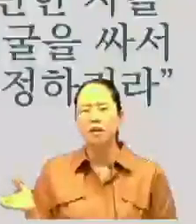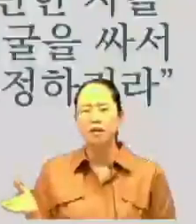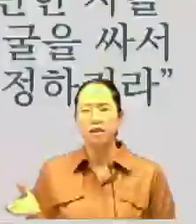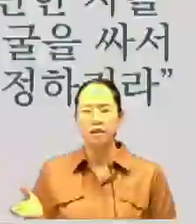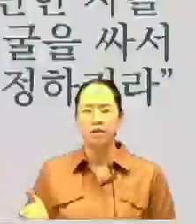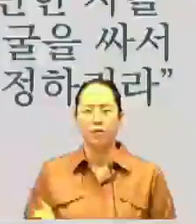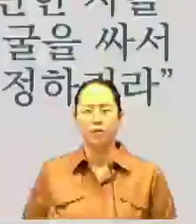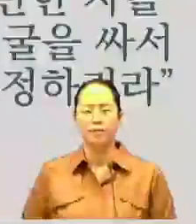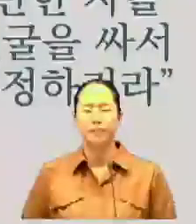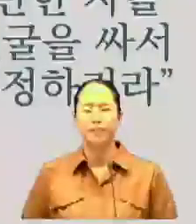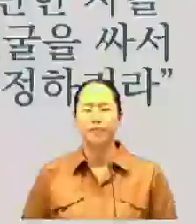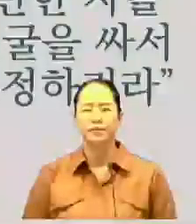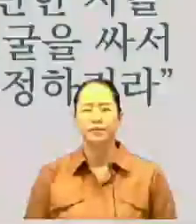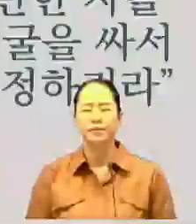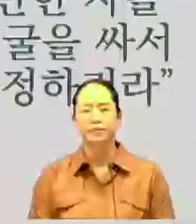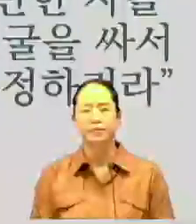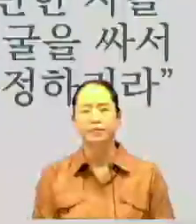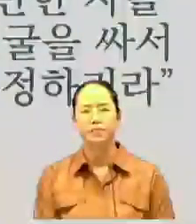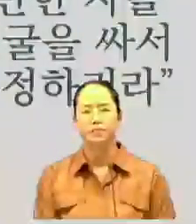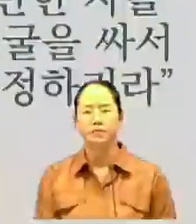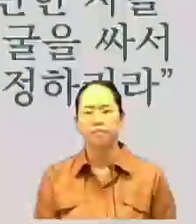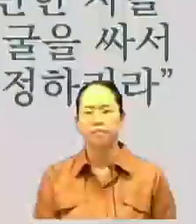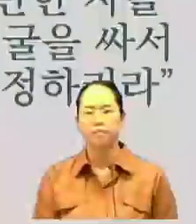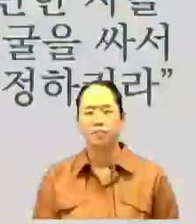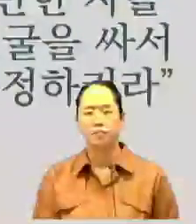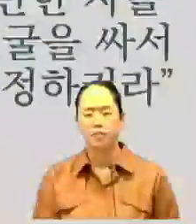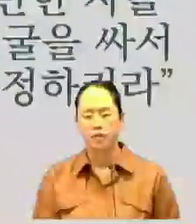这个人一点都不好。